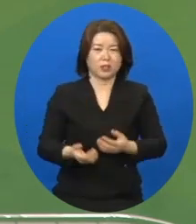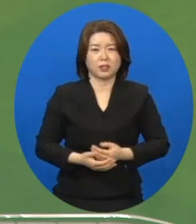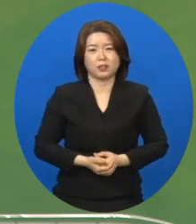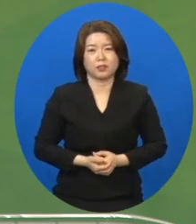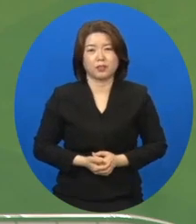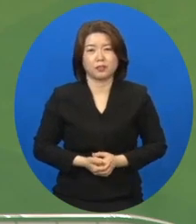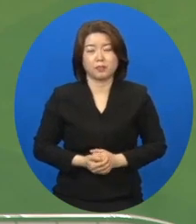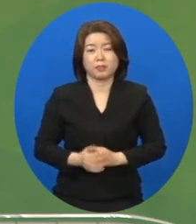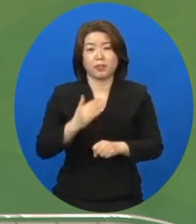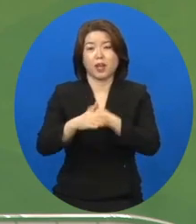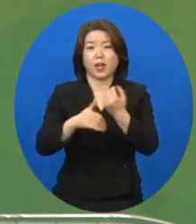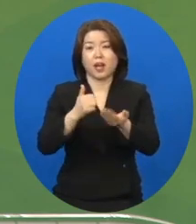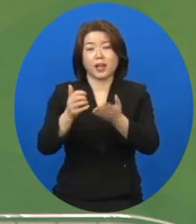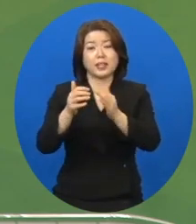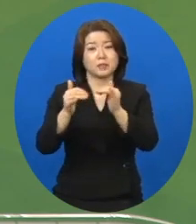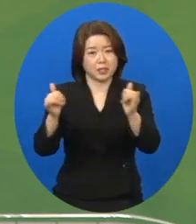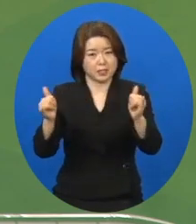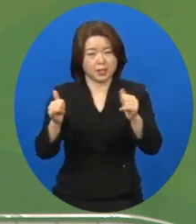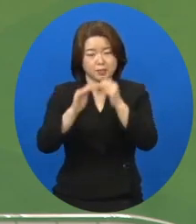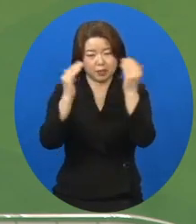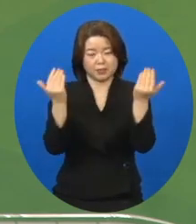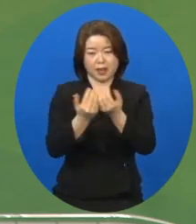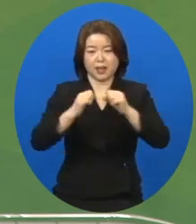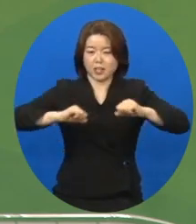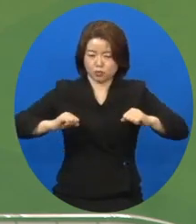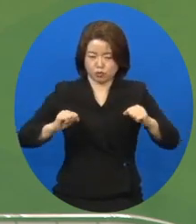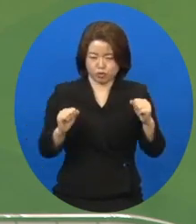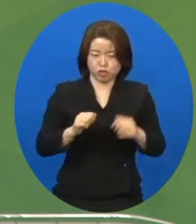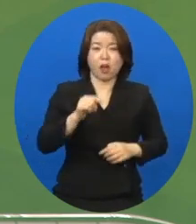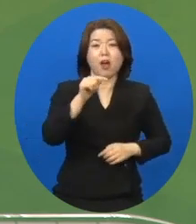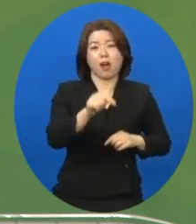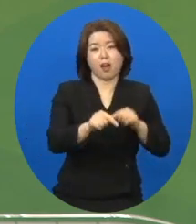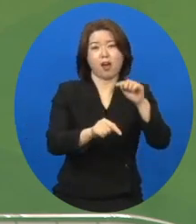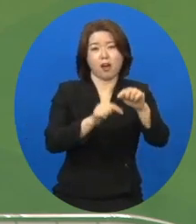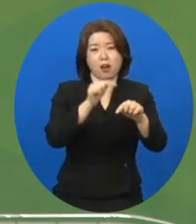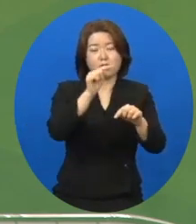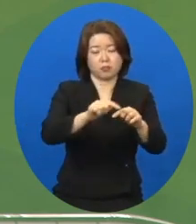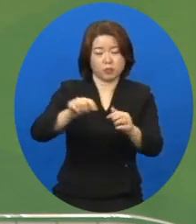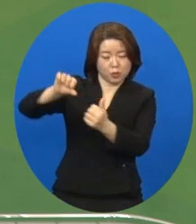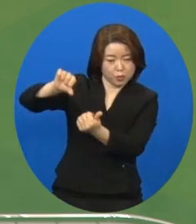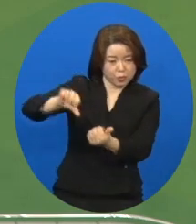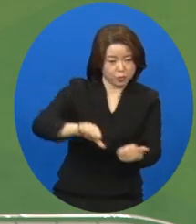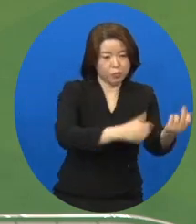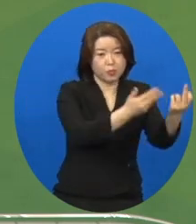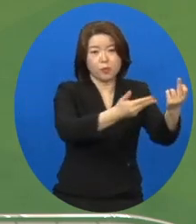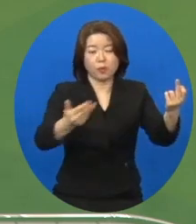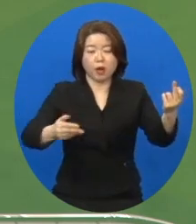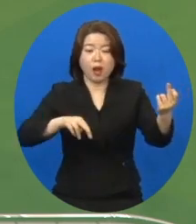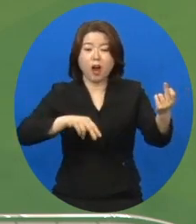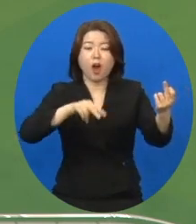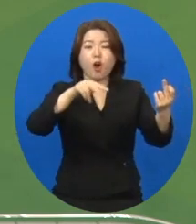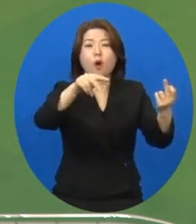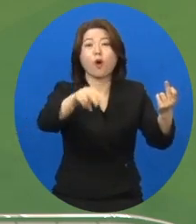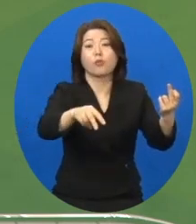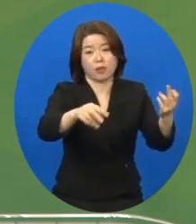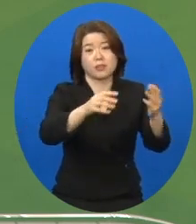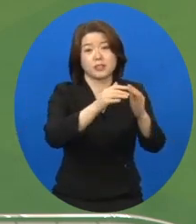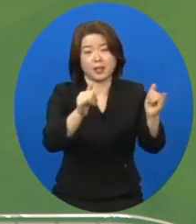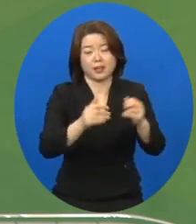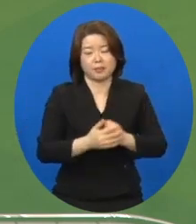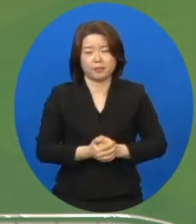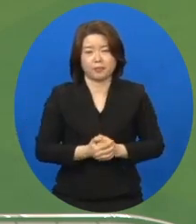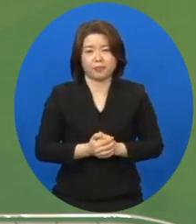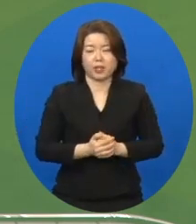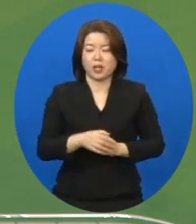하나님의 사람들은 다 순종의 걸음으로 요단강을 건넌 사람들이에요. 순종의 걸음으로 요단강을 건너지 못한 사람이